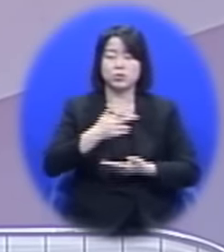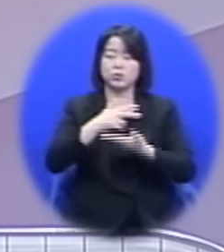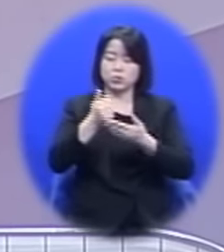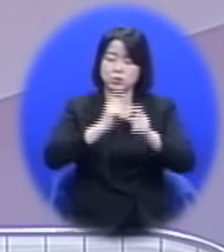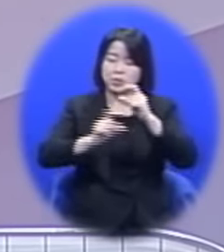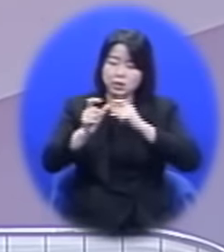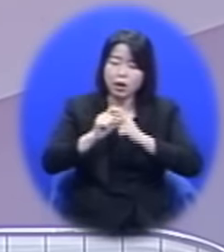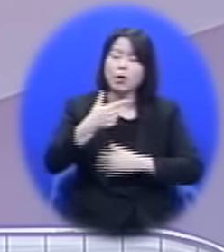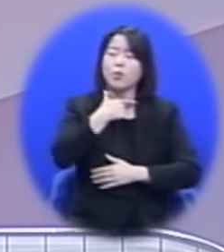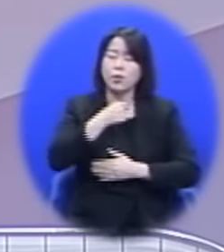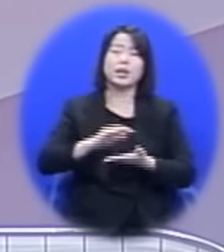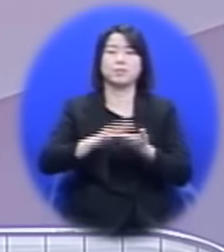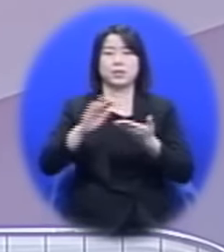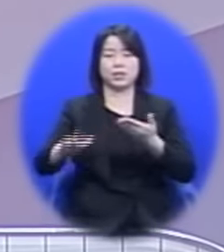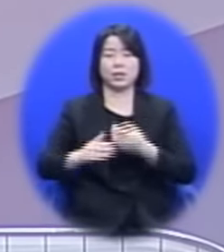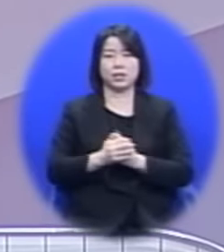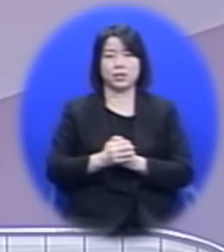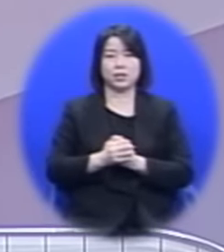원합니다.